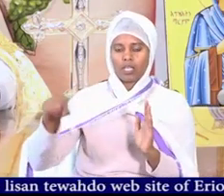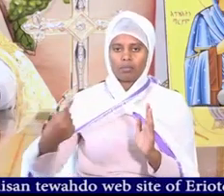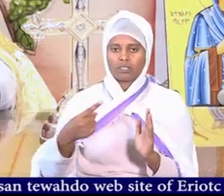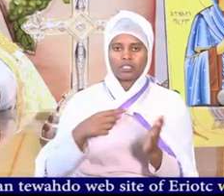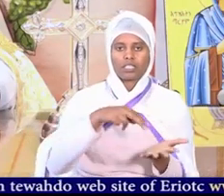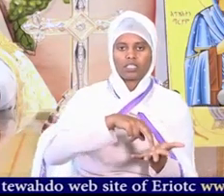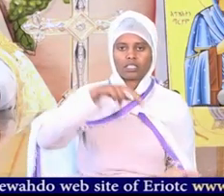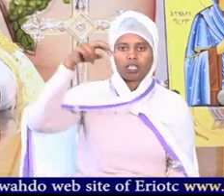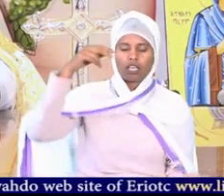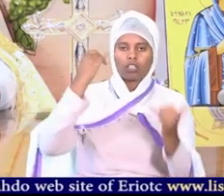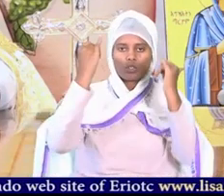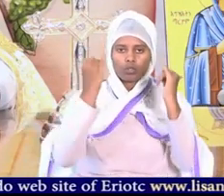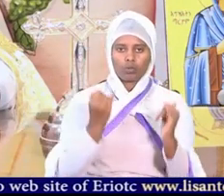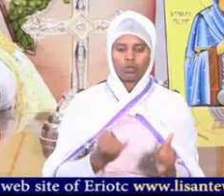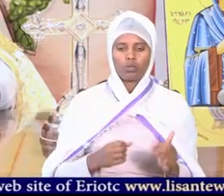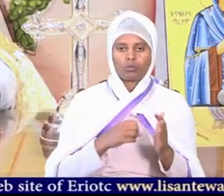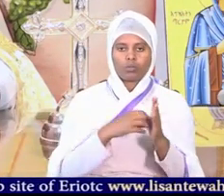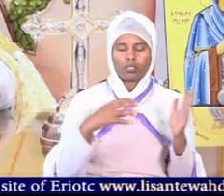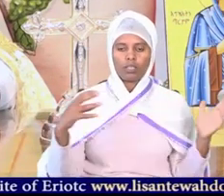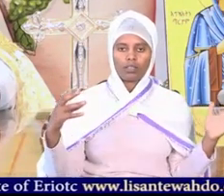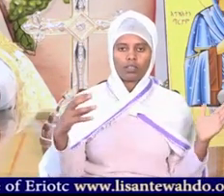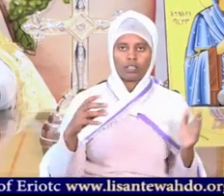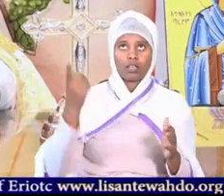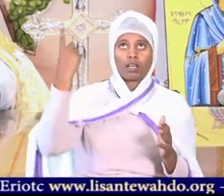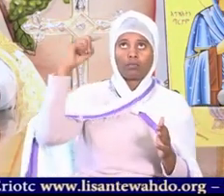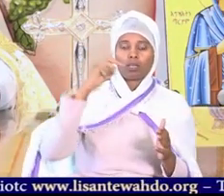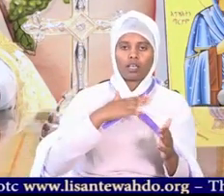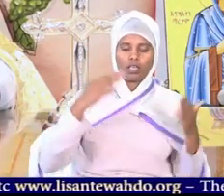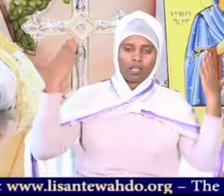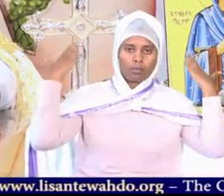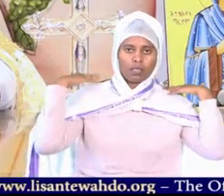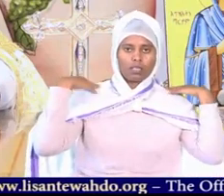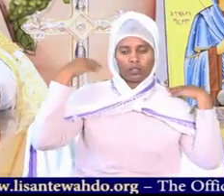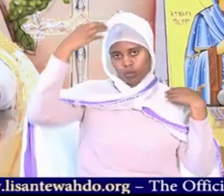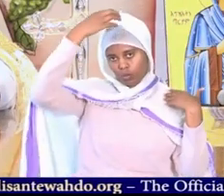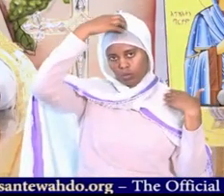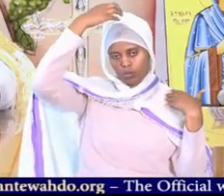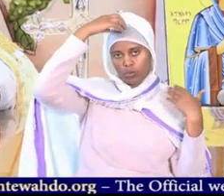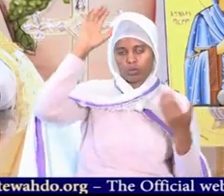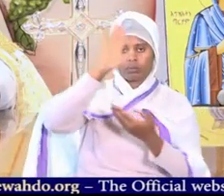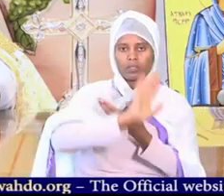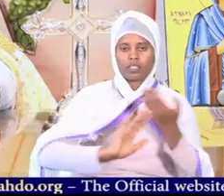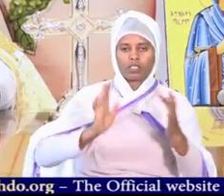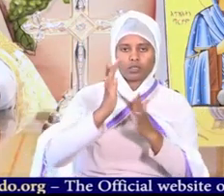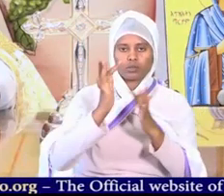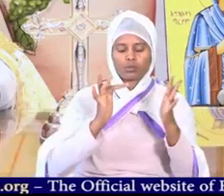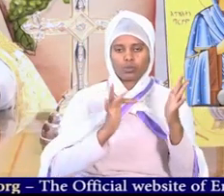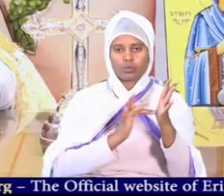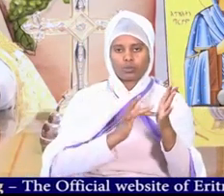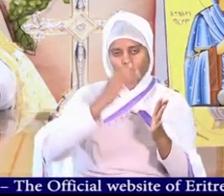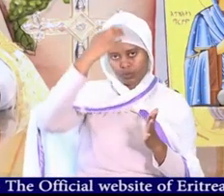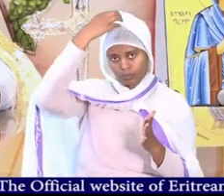በበዓመቱ ነዚ በዓል ትንሳኤ እንኽብረሉ ምክንያት አምላክ አማልክት ጎይታ ጎይቶት መድኃኒና